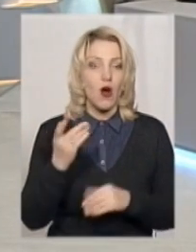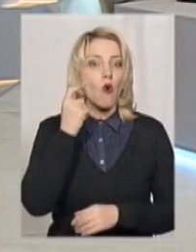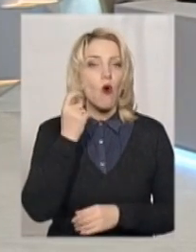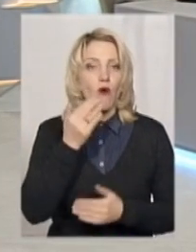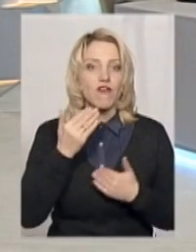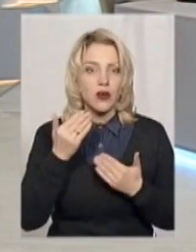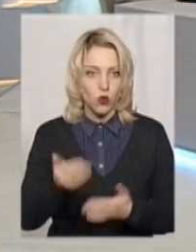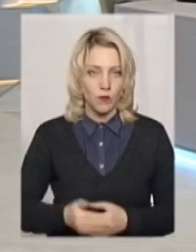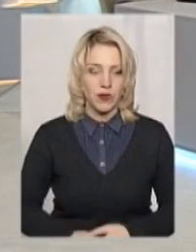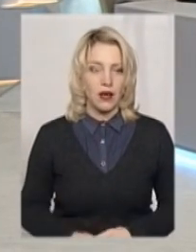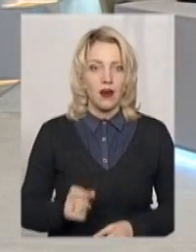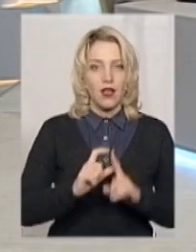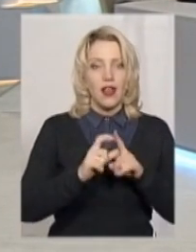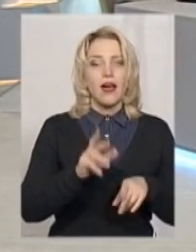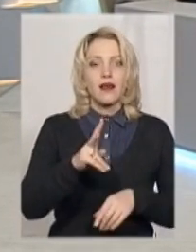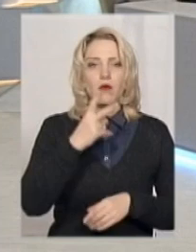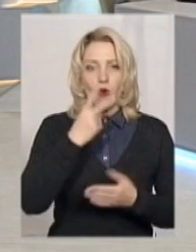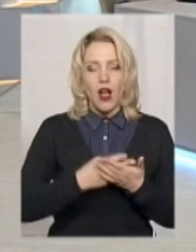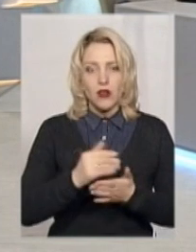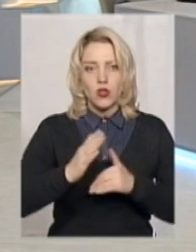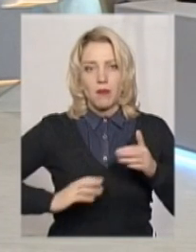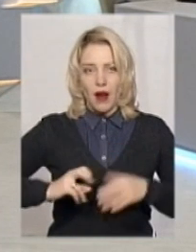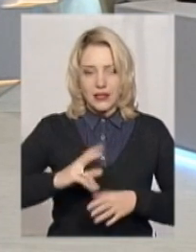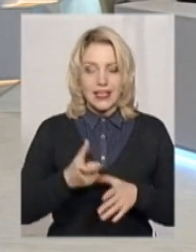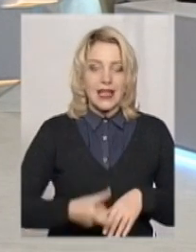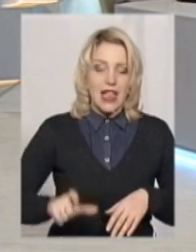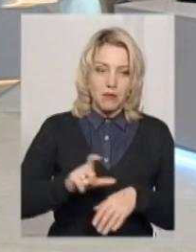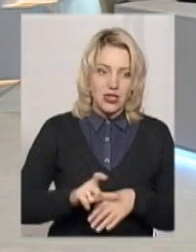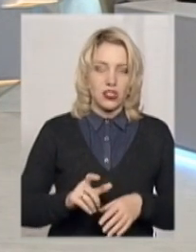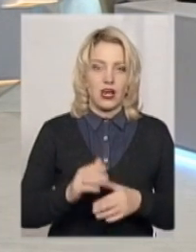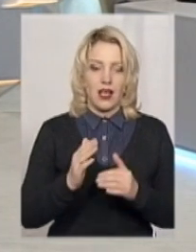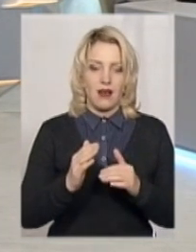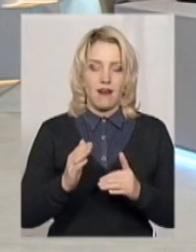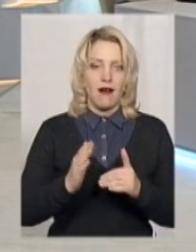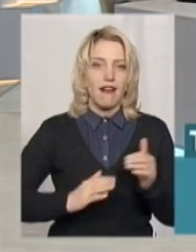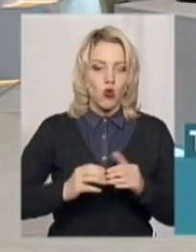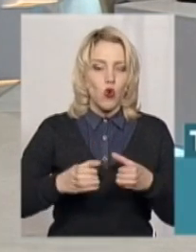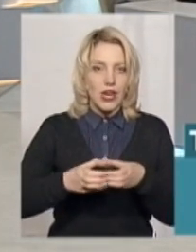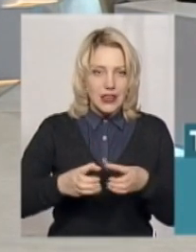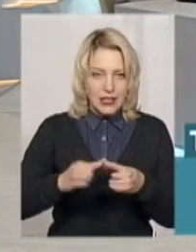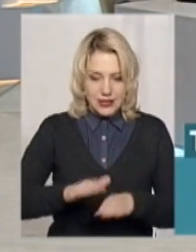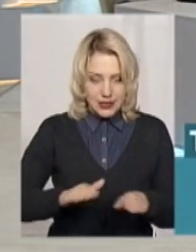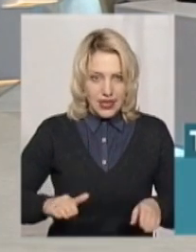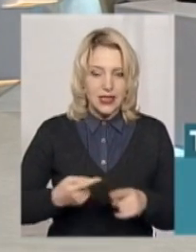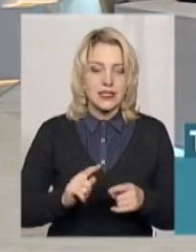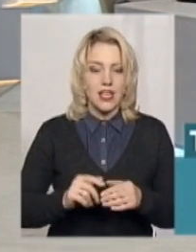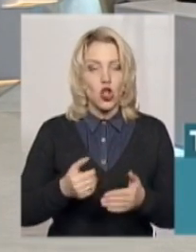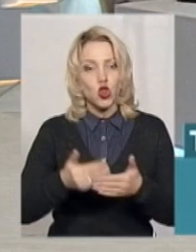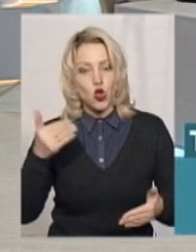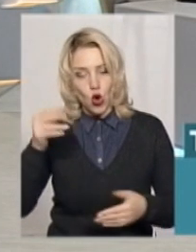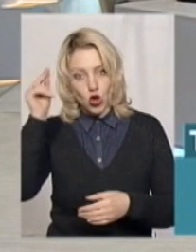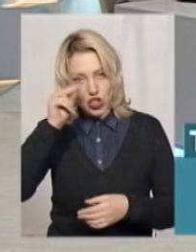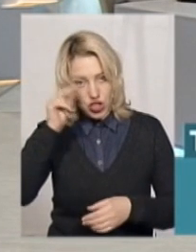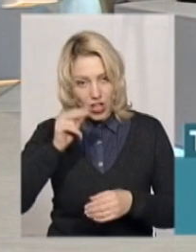Ну, як показує практика, найбільша категорія дітей – це діти дошкільного віку і